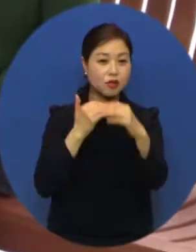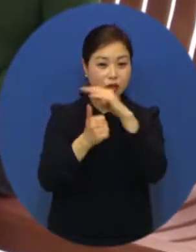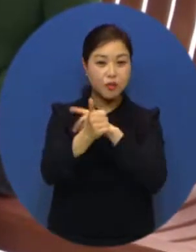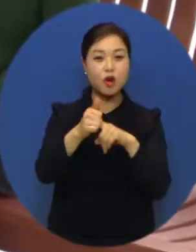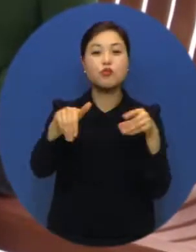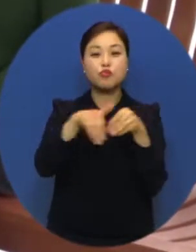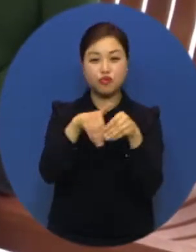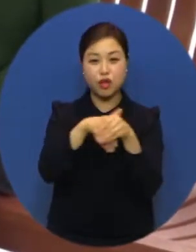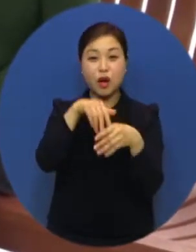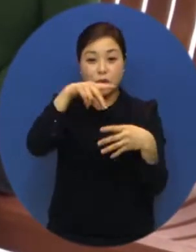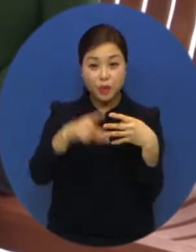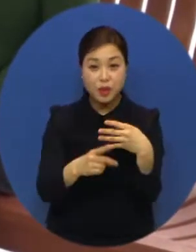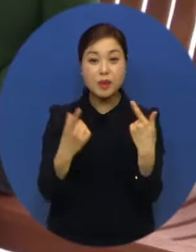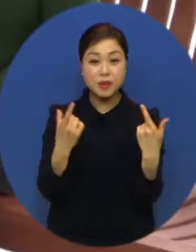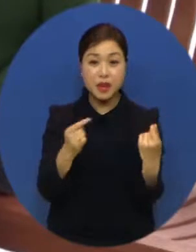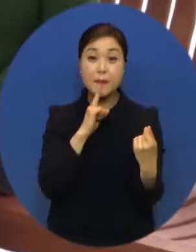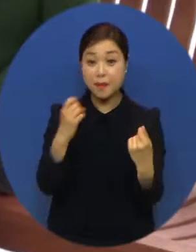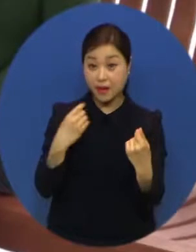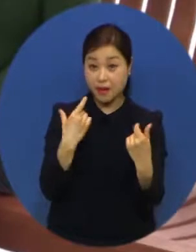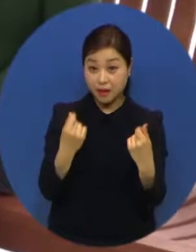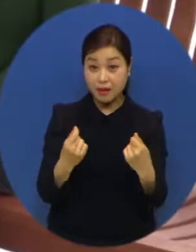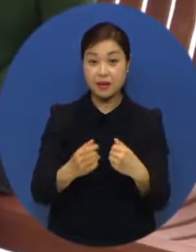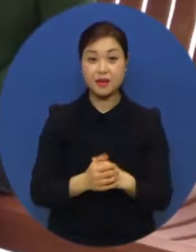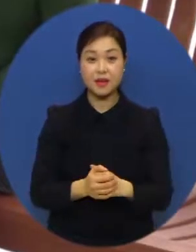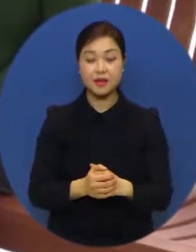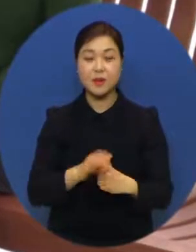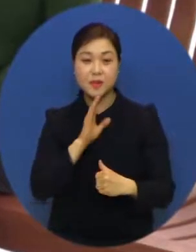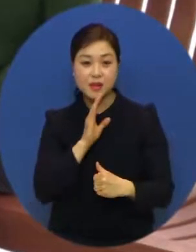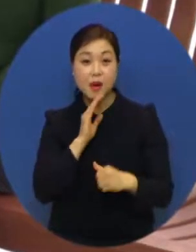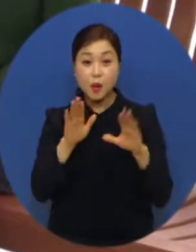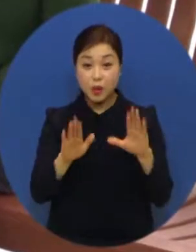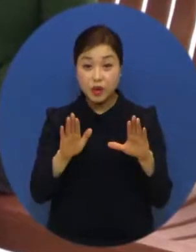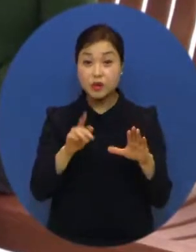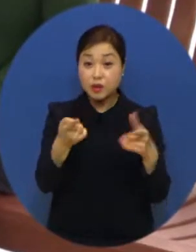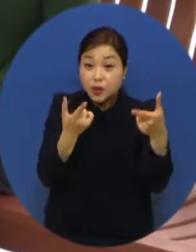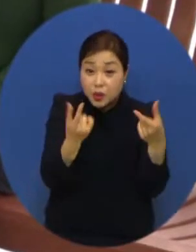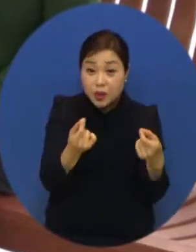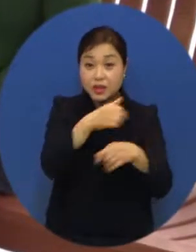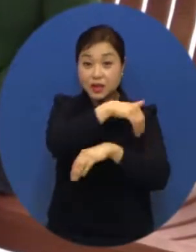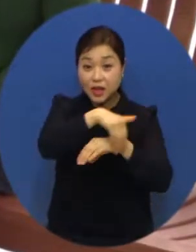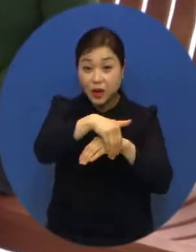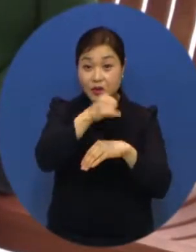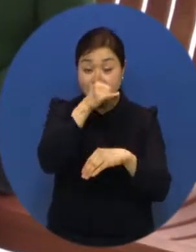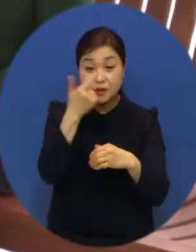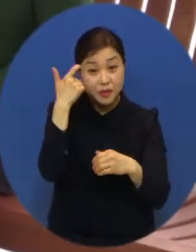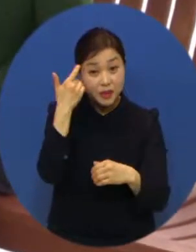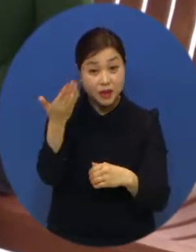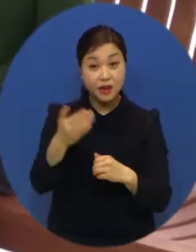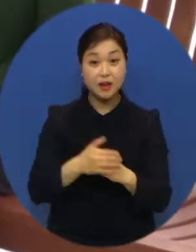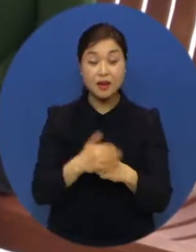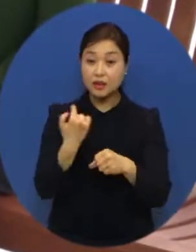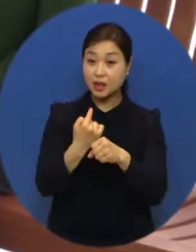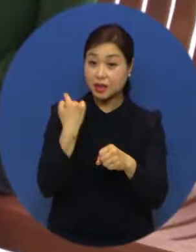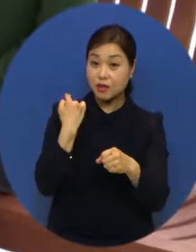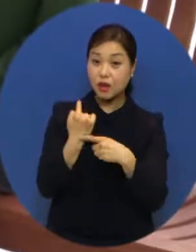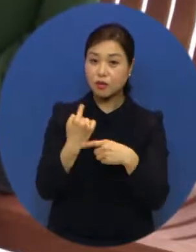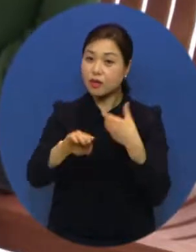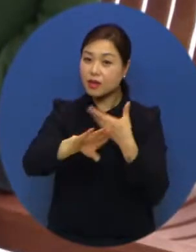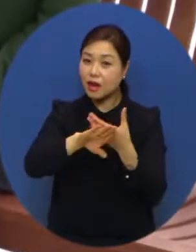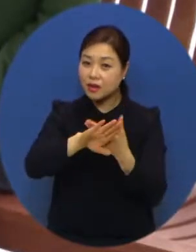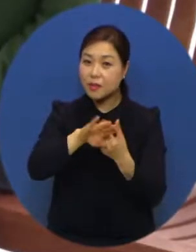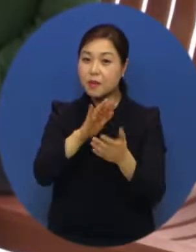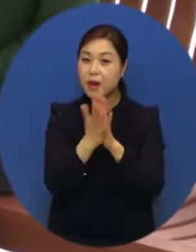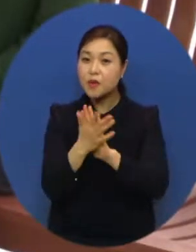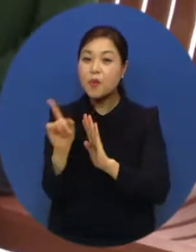이런 얘기까지 들었거든요. 올해도 당연히 그러면은 네. 네, 계획하고 계시고요. 네. 작년과는 좀 다른 점들이 또 있을 것